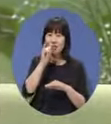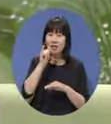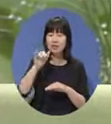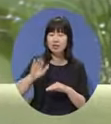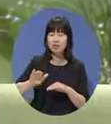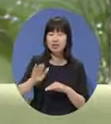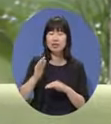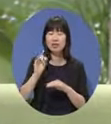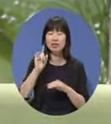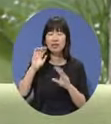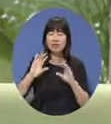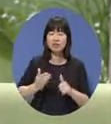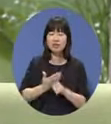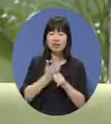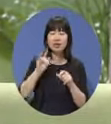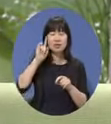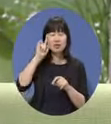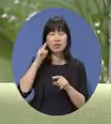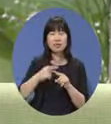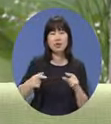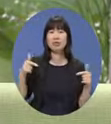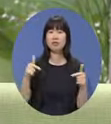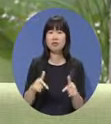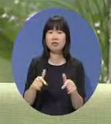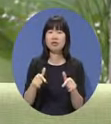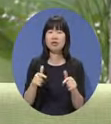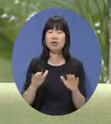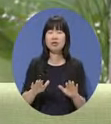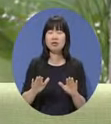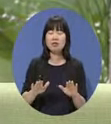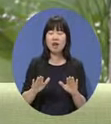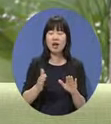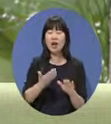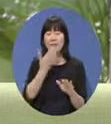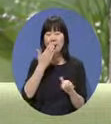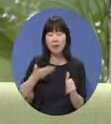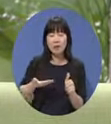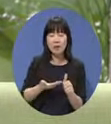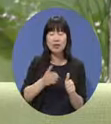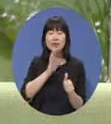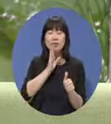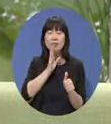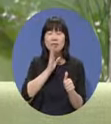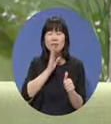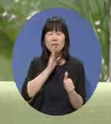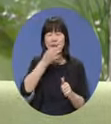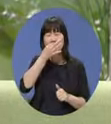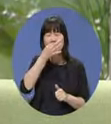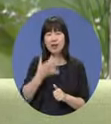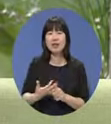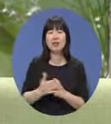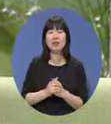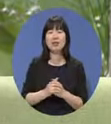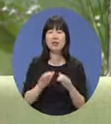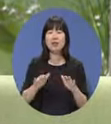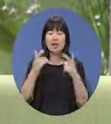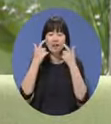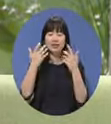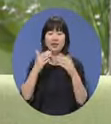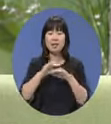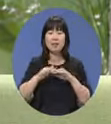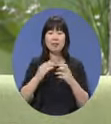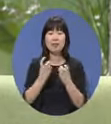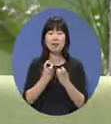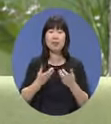스트레스 반이 줄어든다. 이런 얘기도 많이 할 정도로 맞아요. 아이들의 밥 먹이기 정말 전쟁과도 다를 바가 없는데요. 오늘 그 확실한 해법을